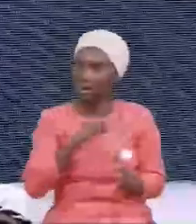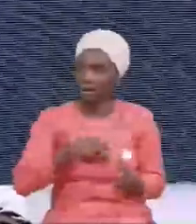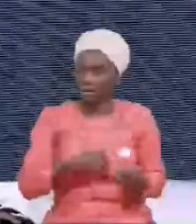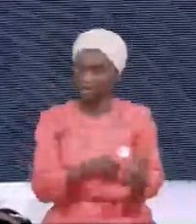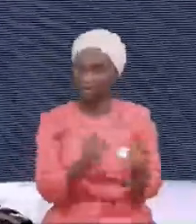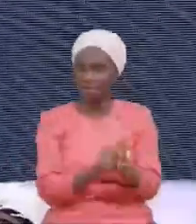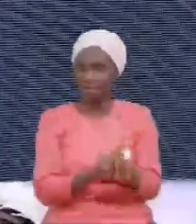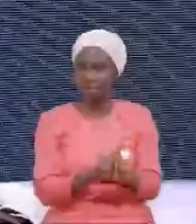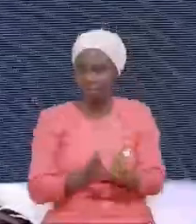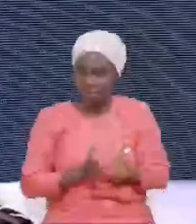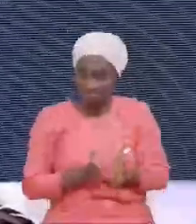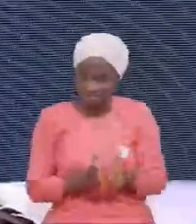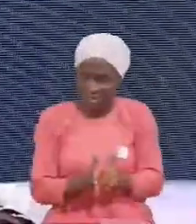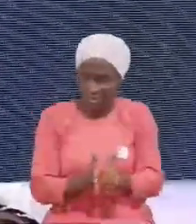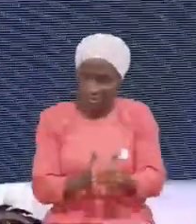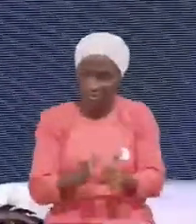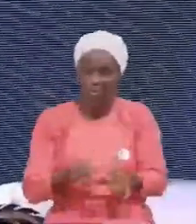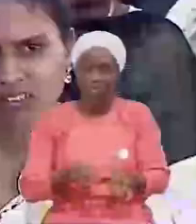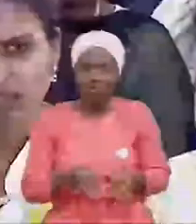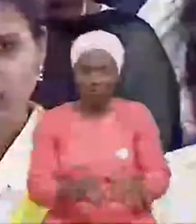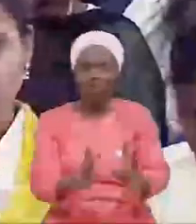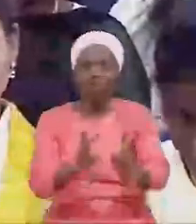Et je suis ce chemin étroit.